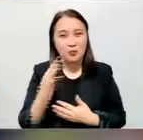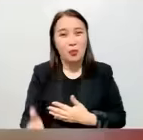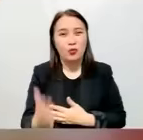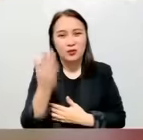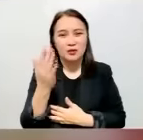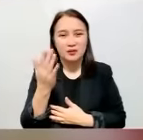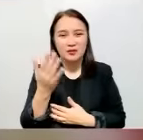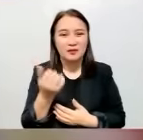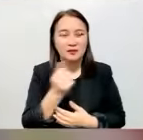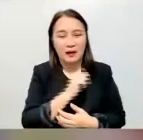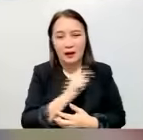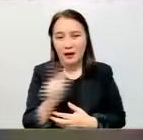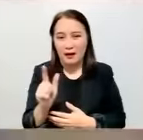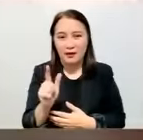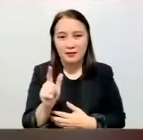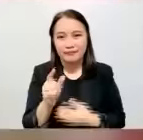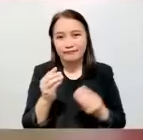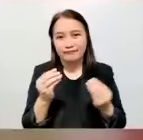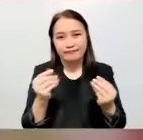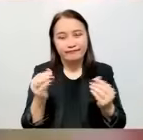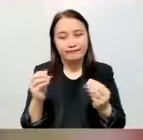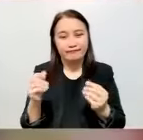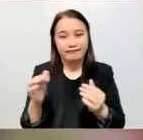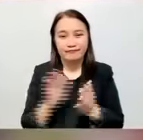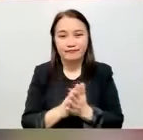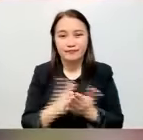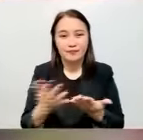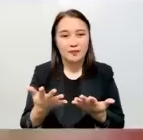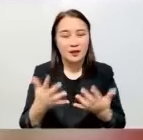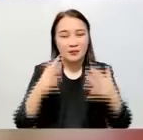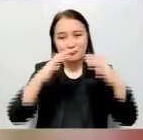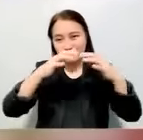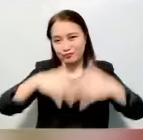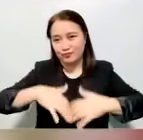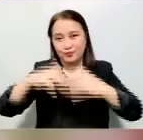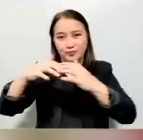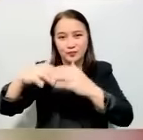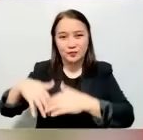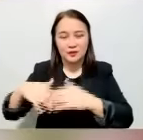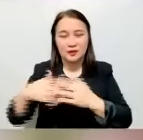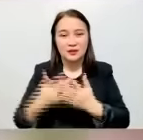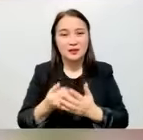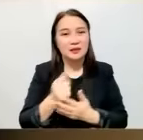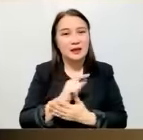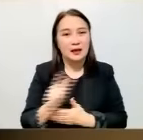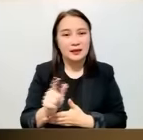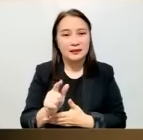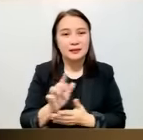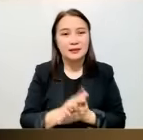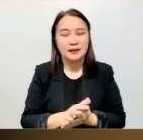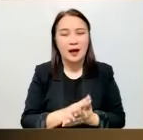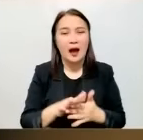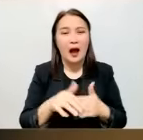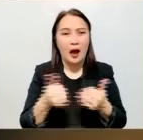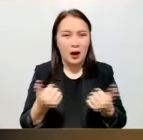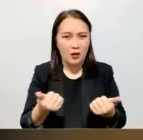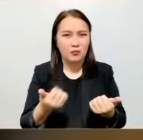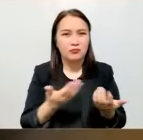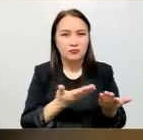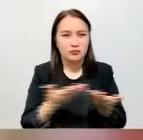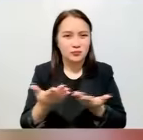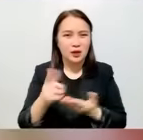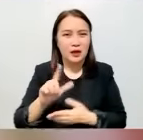mga paninda, abo na. Puro yero na lang din ang natira sa mga nasunog na pwesto, kaya pinag-aaralan muna ng Manawag LGU kung